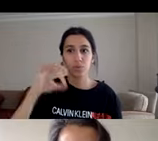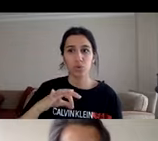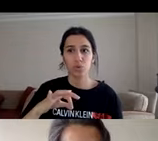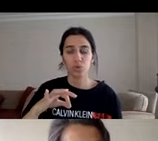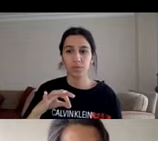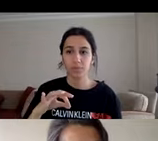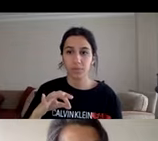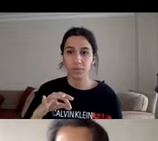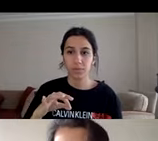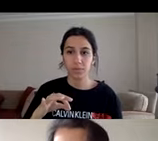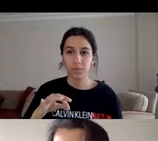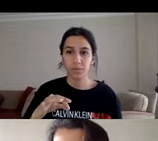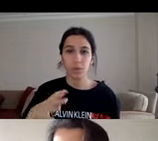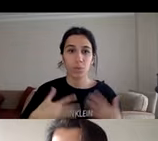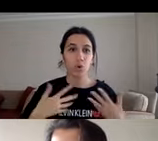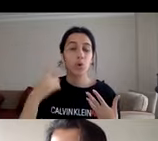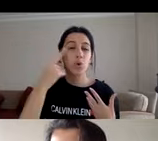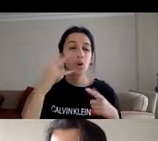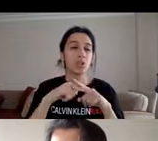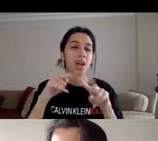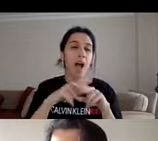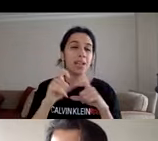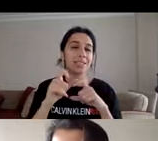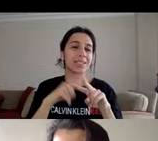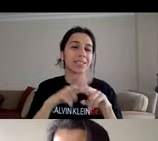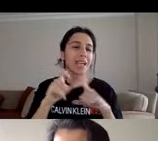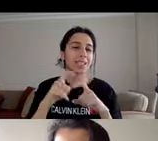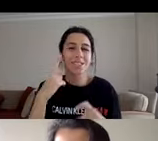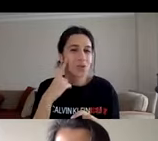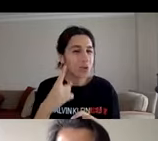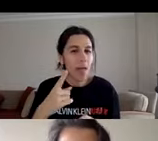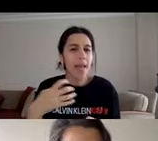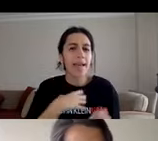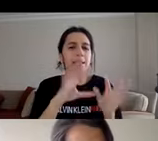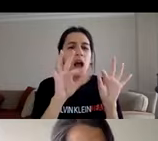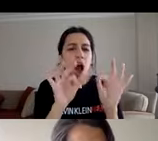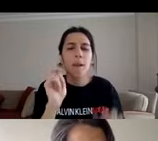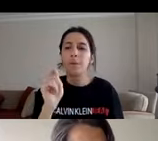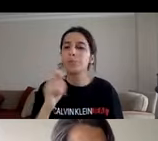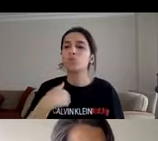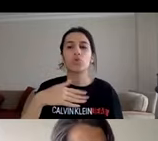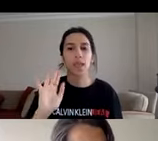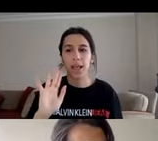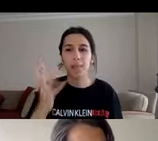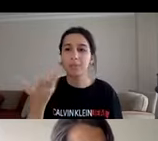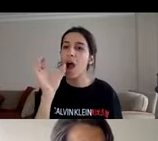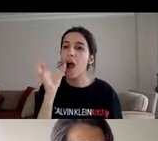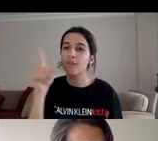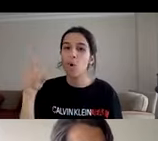işte şahsas gözler farklı kontrast ayarlarını kendileri yapmak zorunda değiller. İşte iPhone